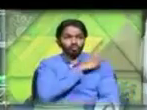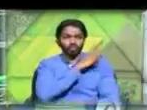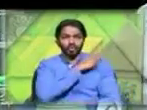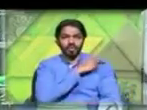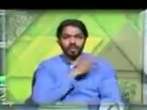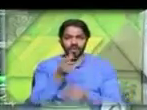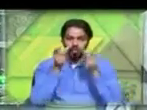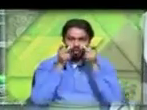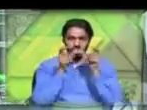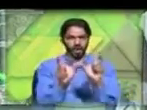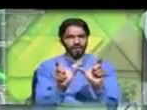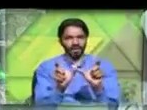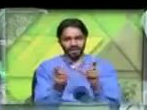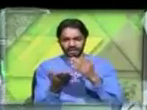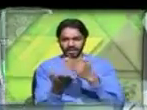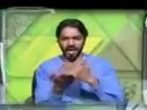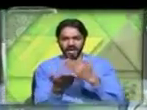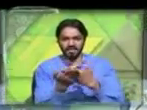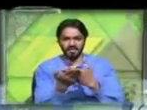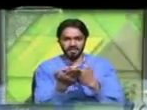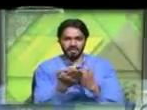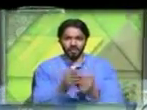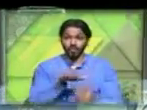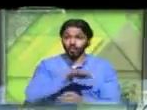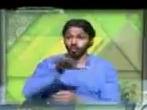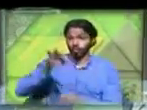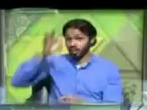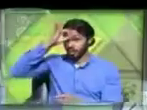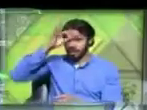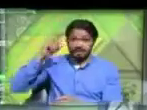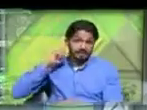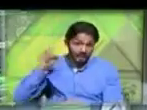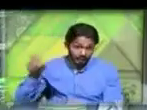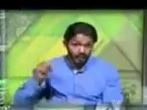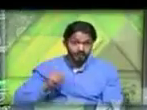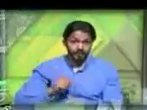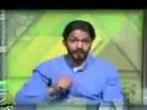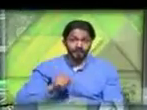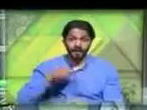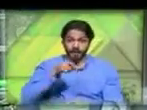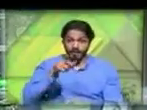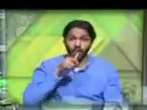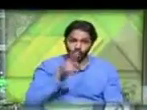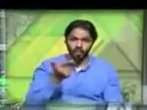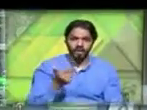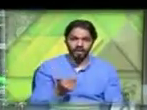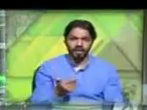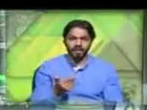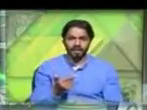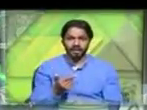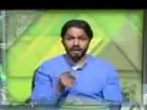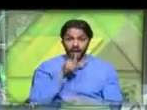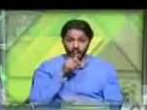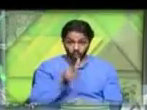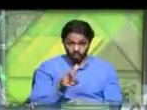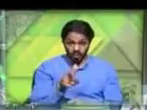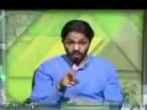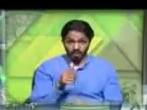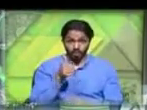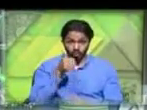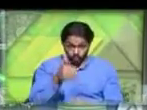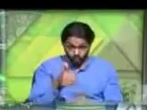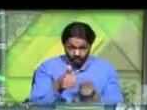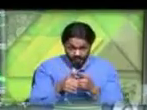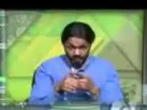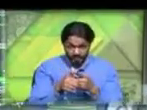جنيها، وكل كلمة سيعاقب عليه. استحلفك بالله، هل سينطق احدنا الا